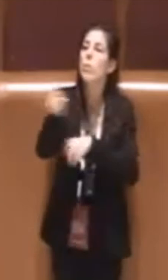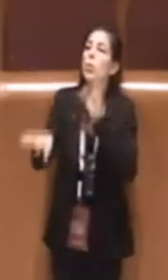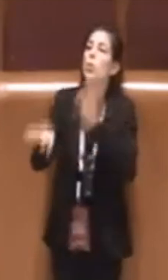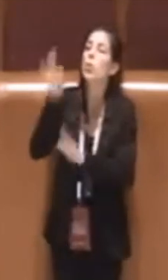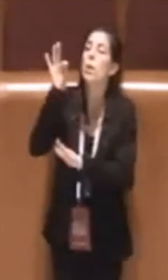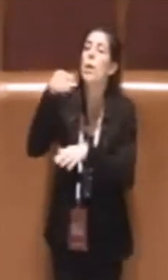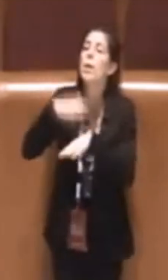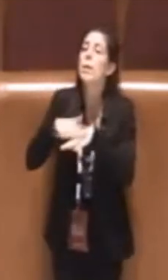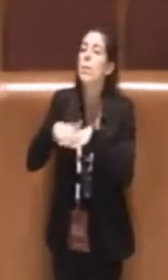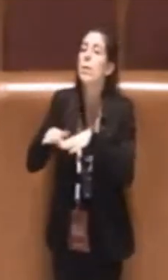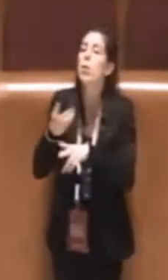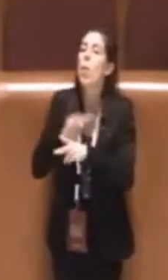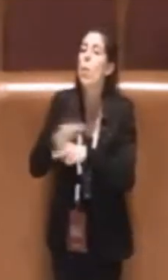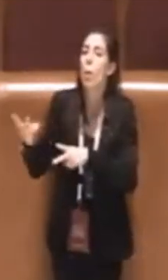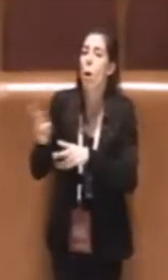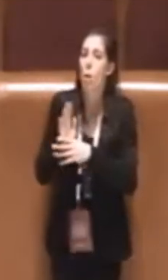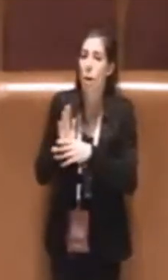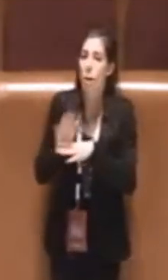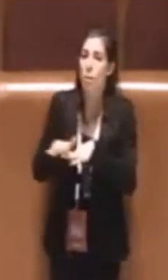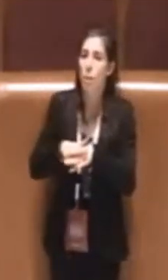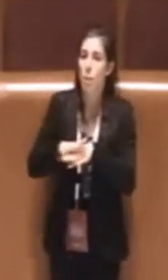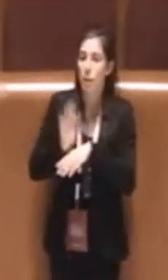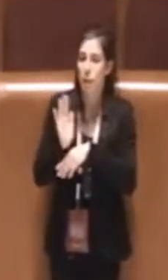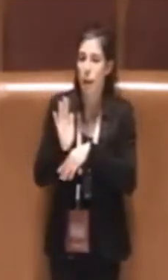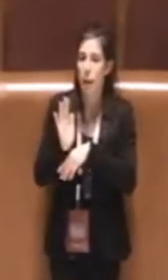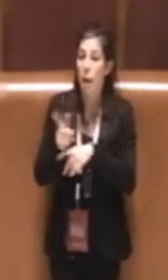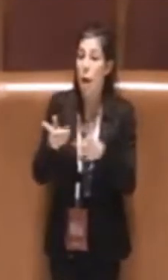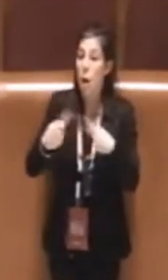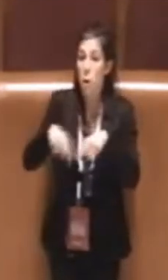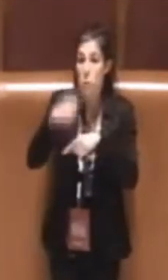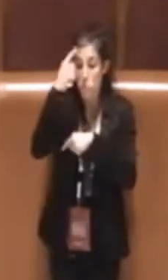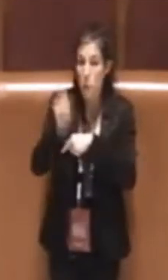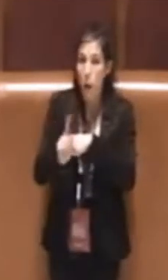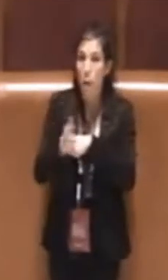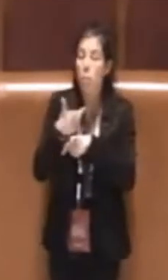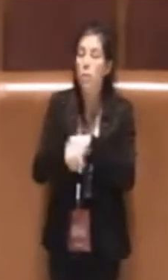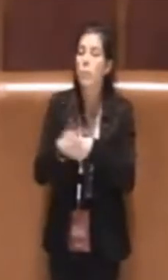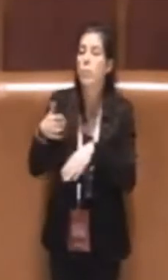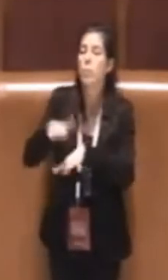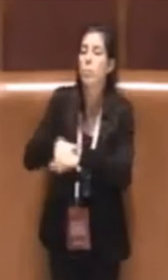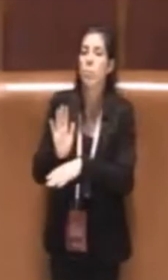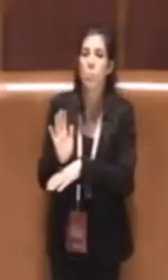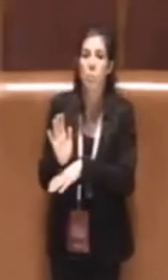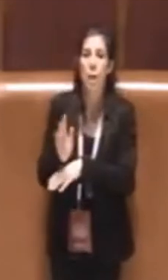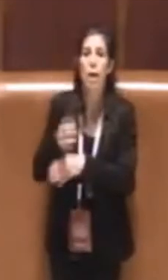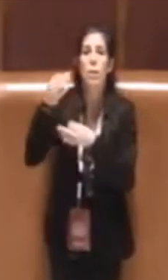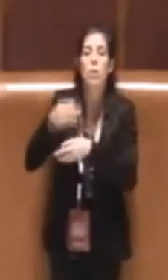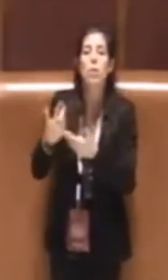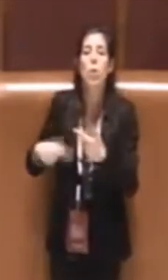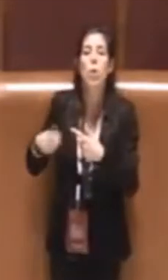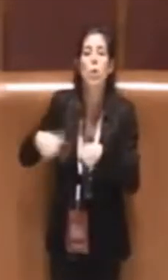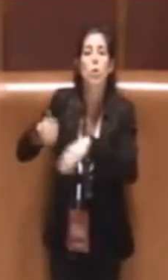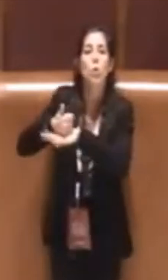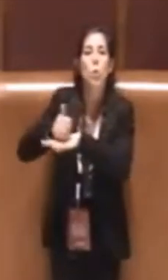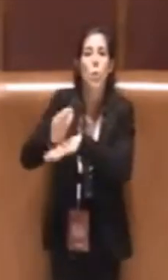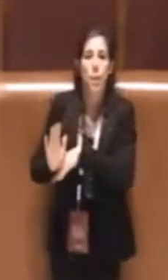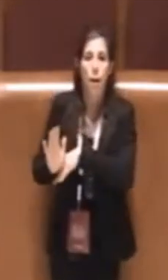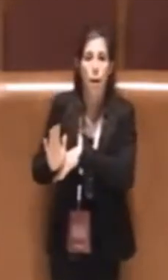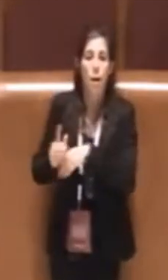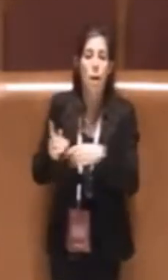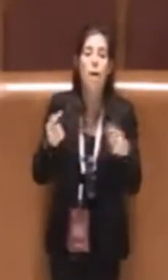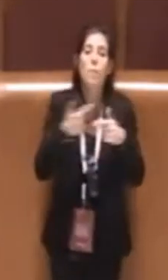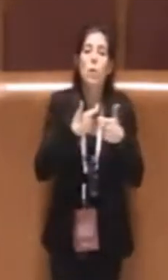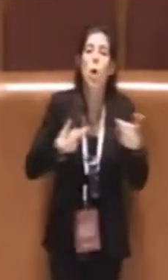servizio sperimentale, di cui il Consiglio non viene a conoscenza perché è stato deciso in giunta.